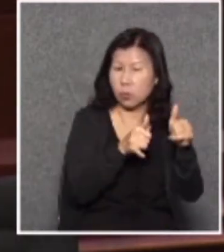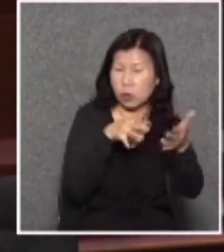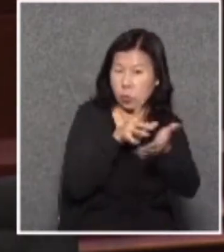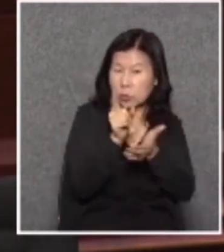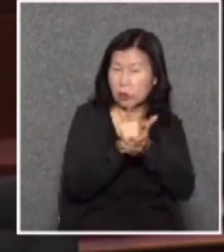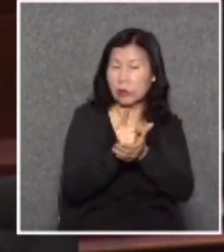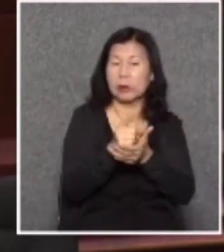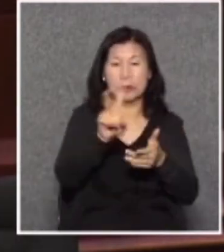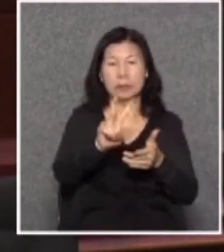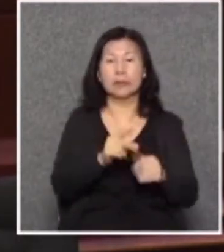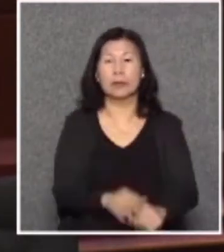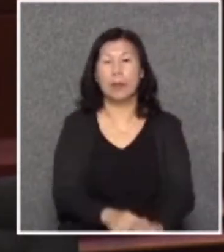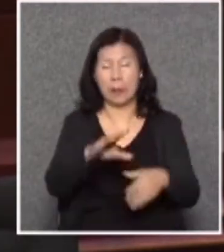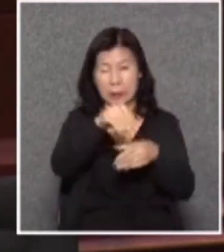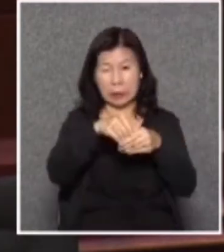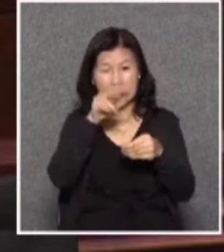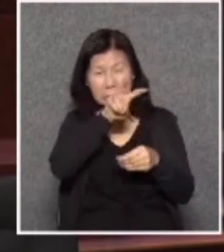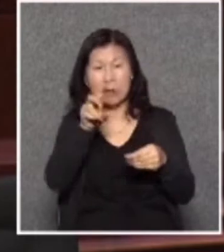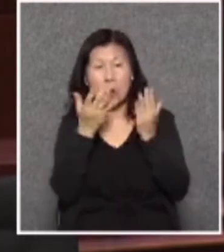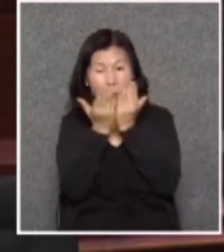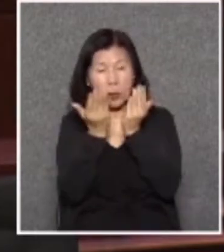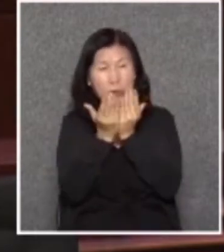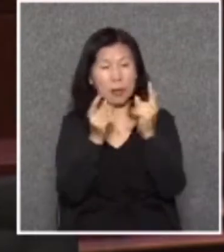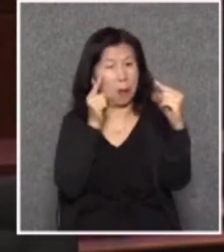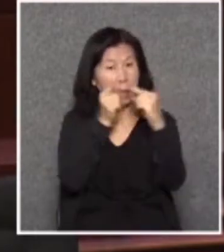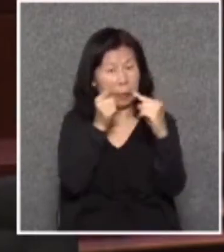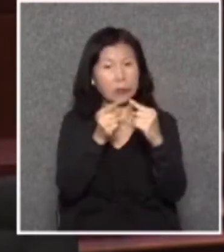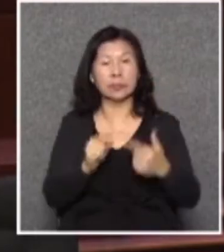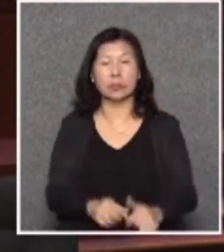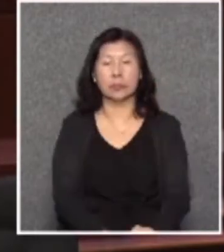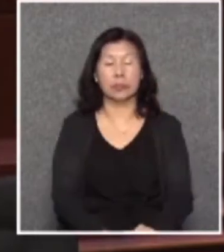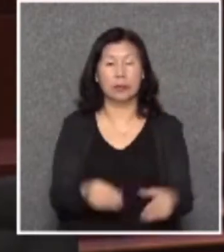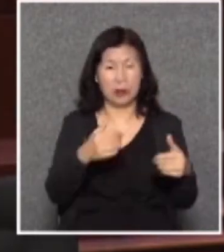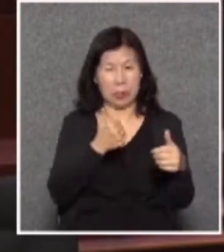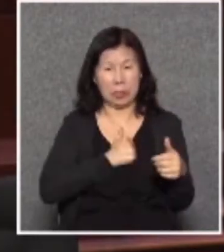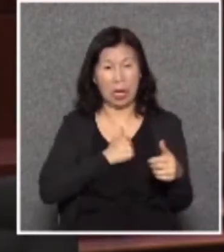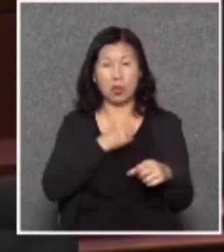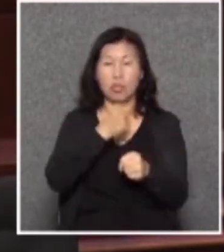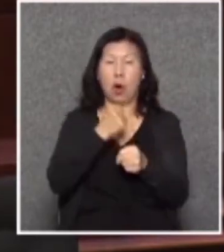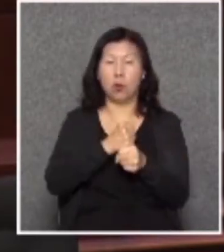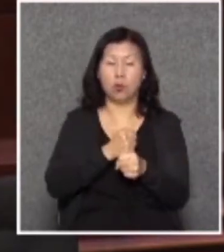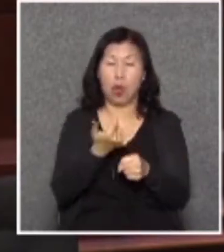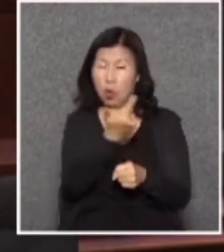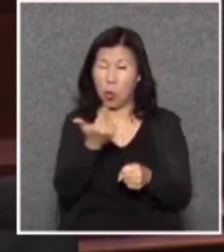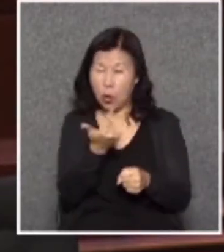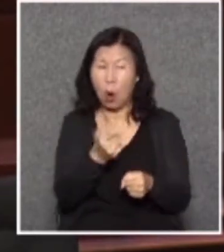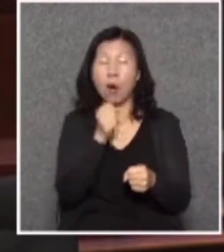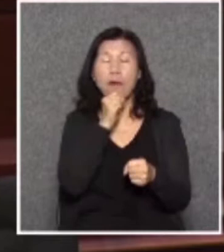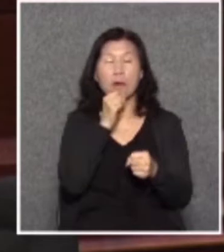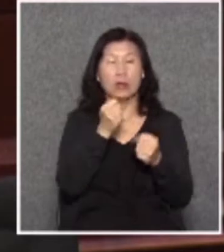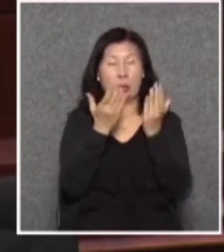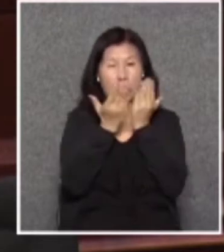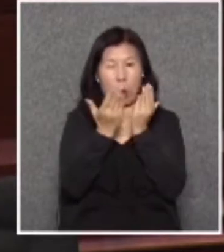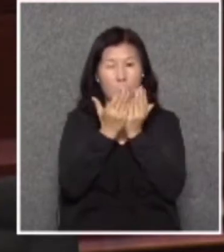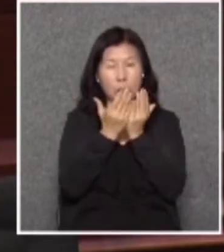原則，包括體現課程的宗旨、教師的工作量、整體課程內